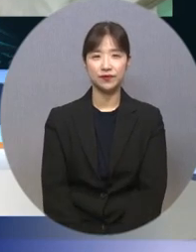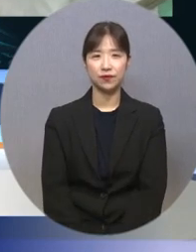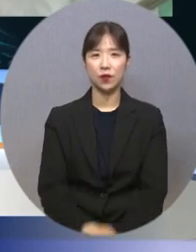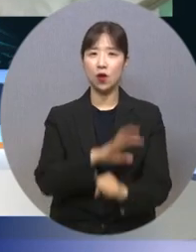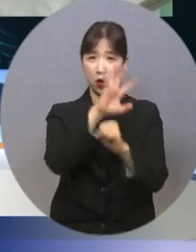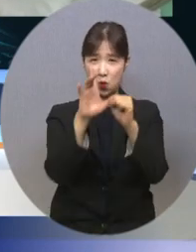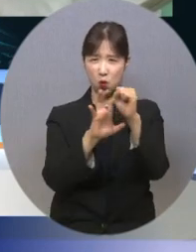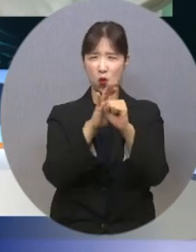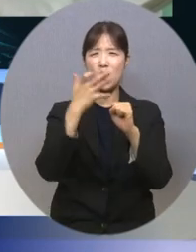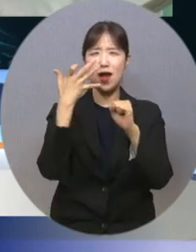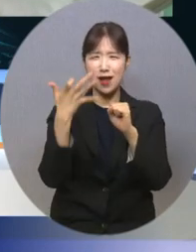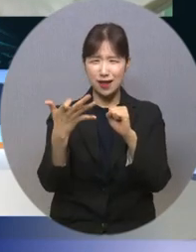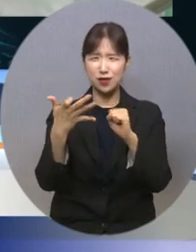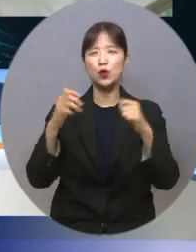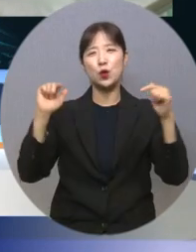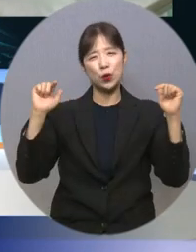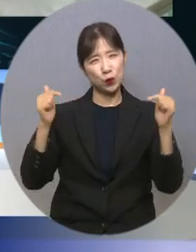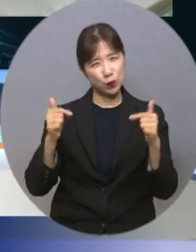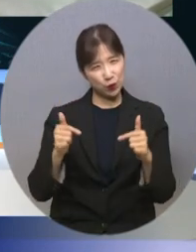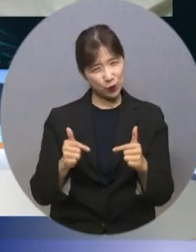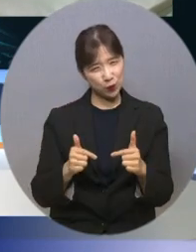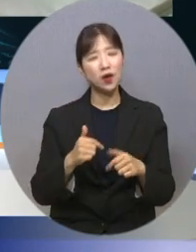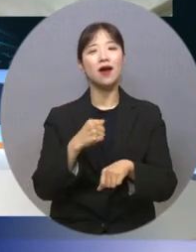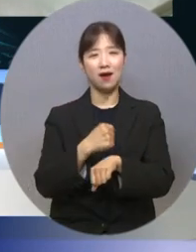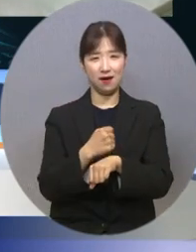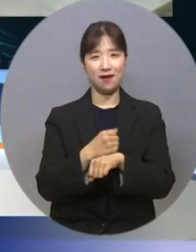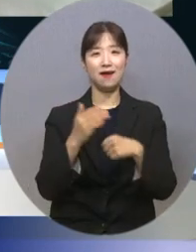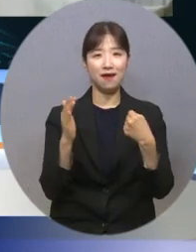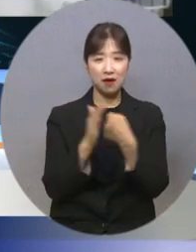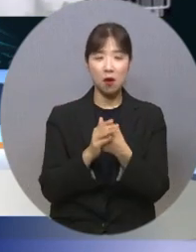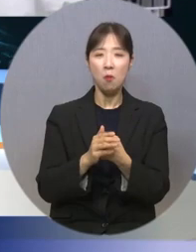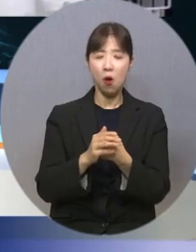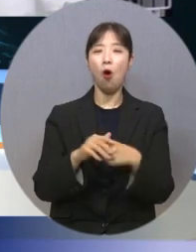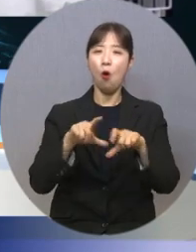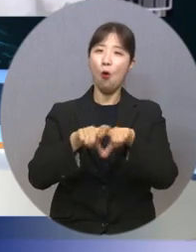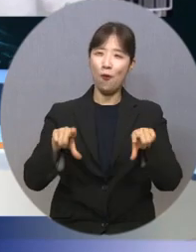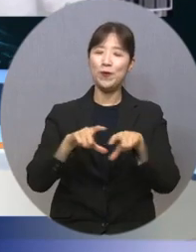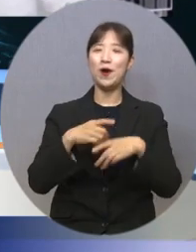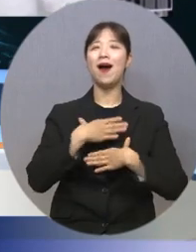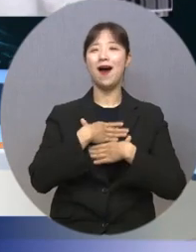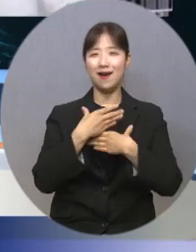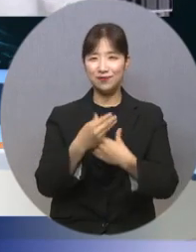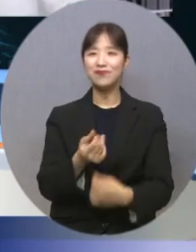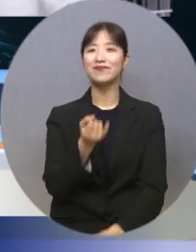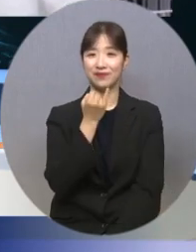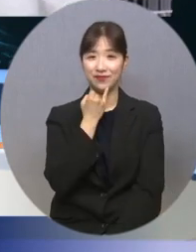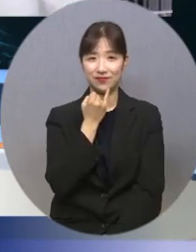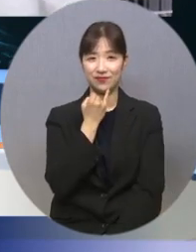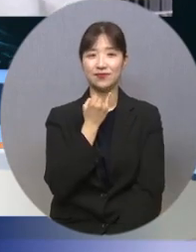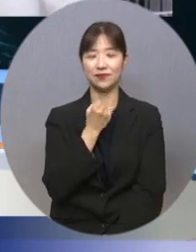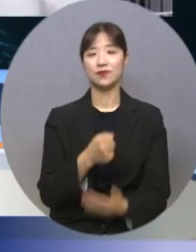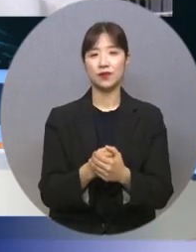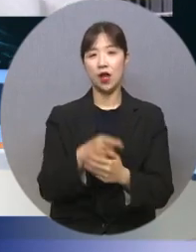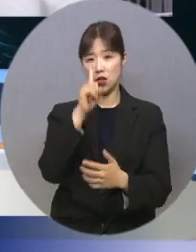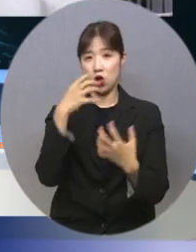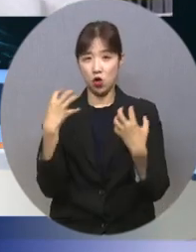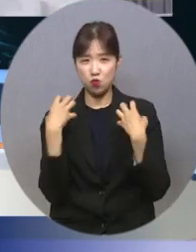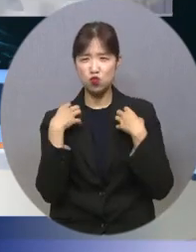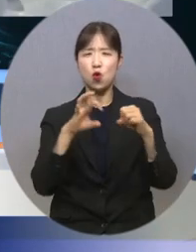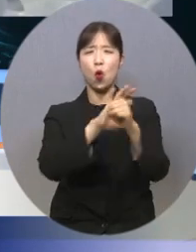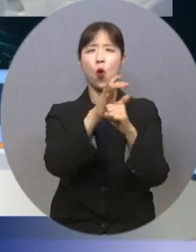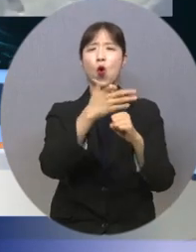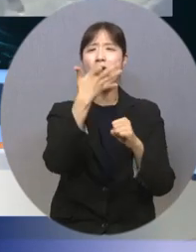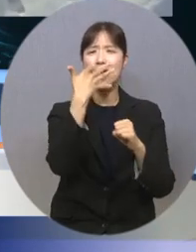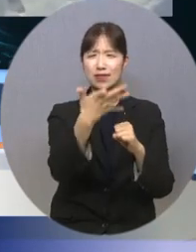코로나19 유행 감소세가 지속되며 방역 상황이 전반적으로 안정되고 있습니다. 이에 따라 정부가 코로나19